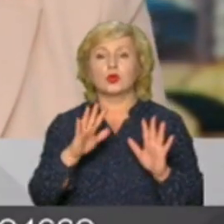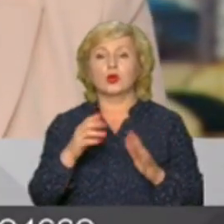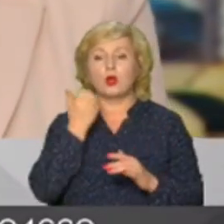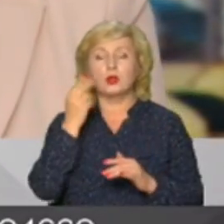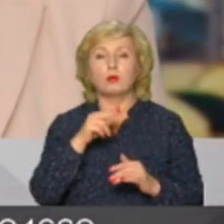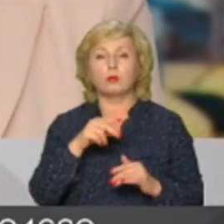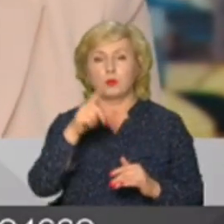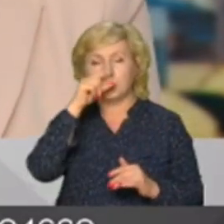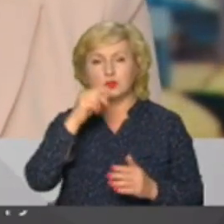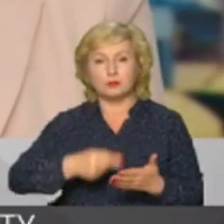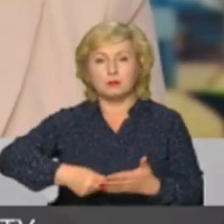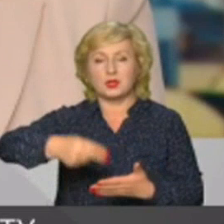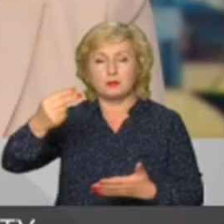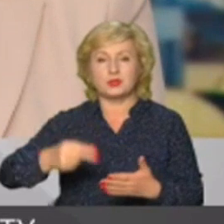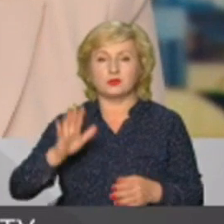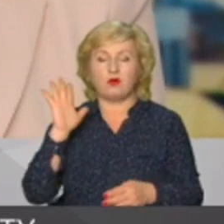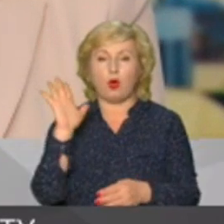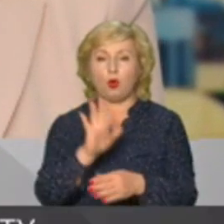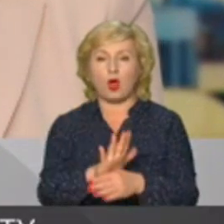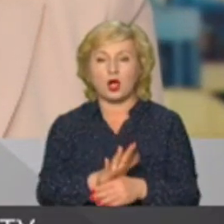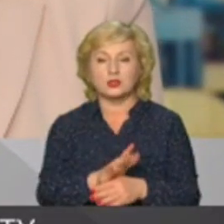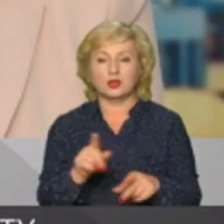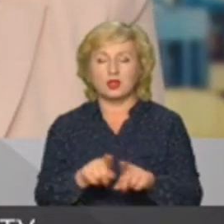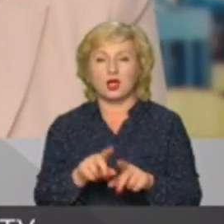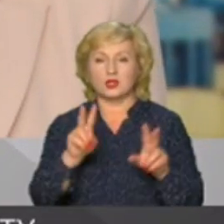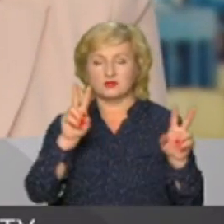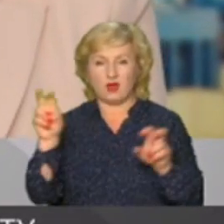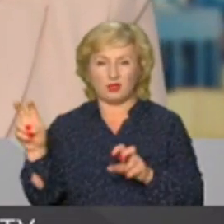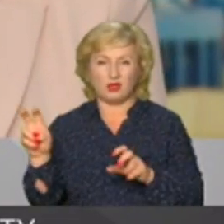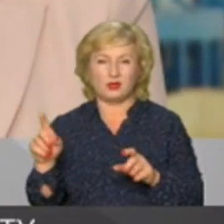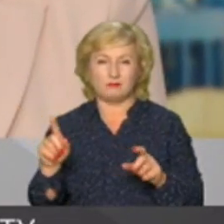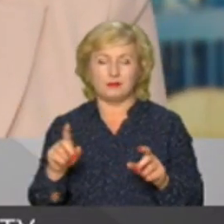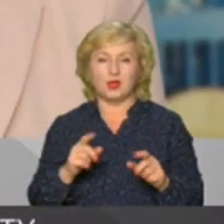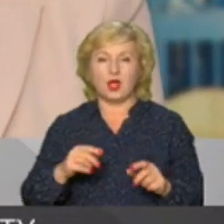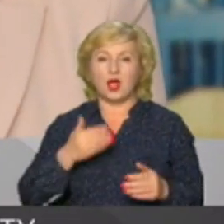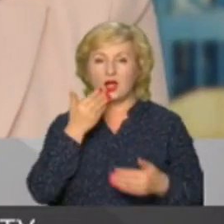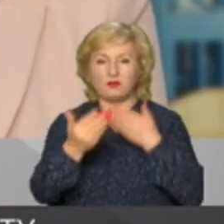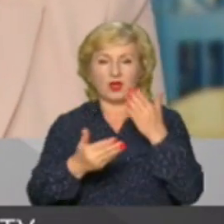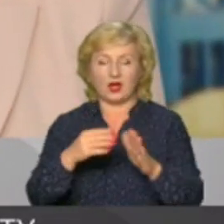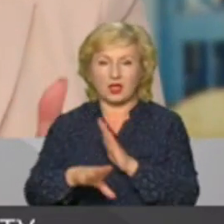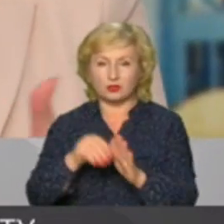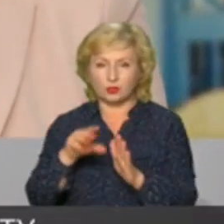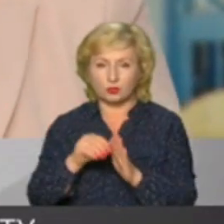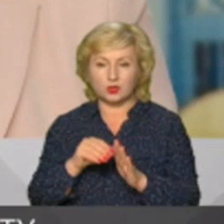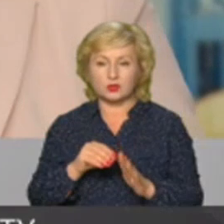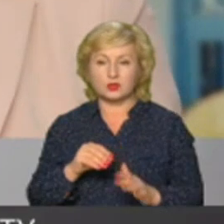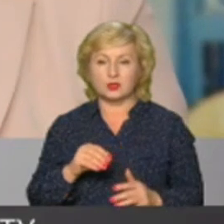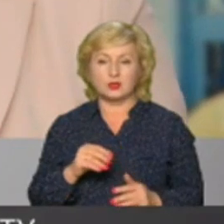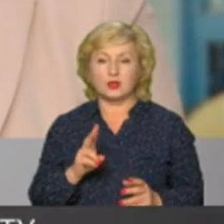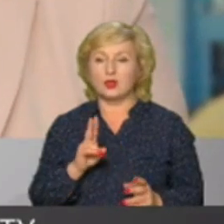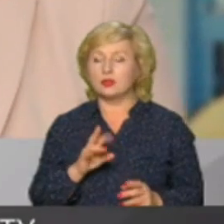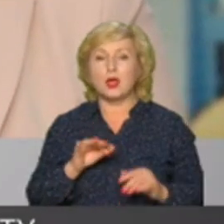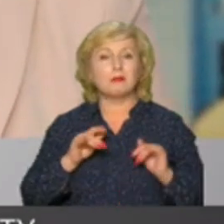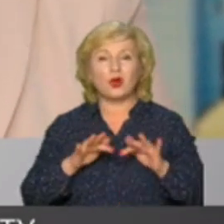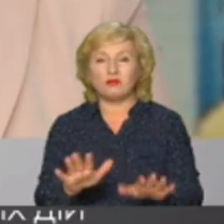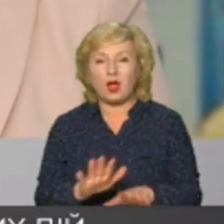Кремлі підписував укази по так званих референдумах, які були проведені, навіть не проведені,